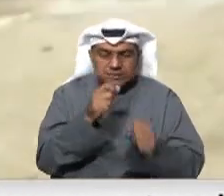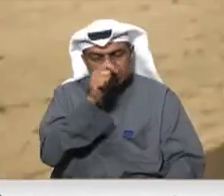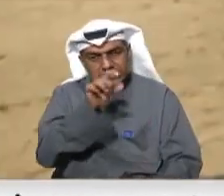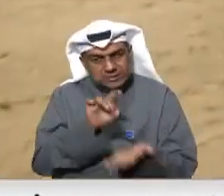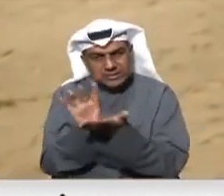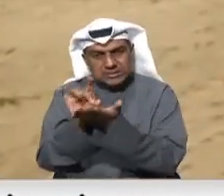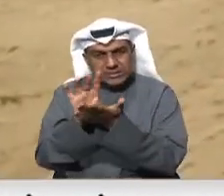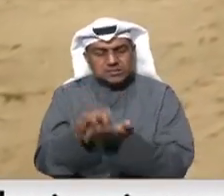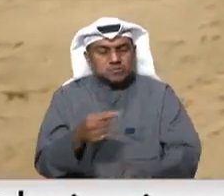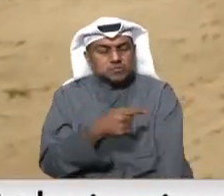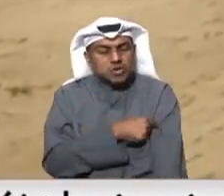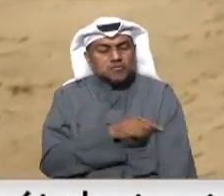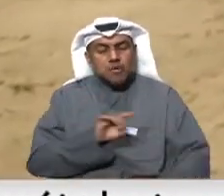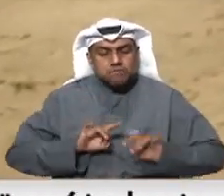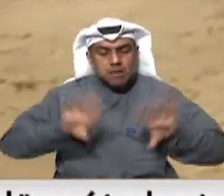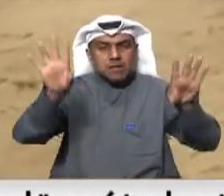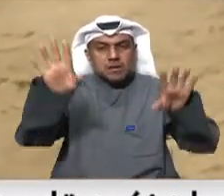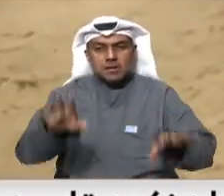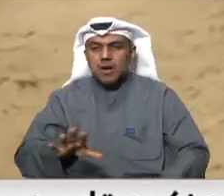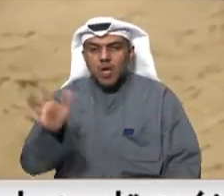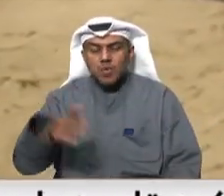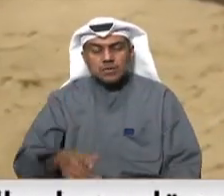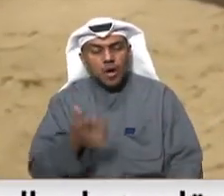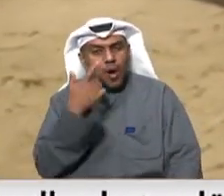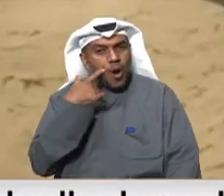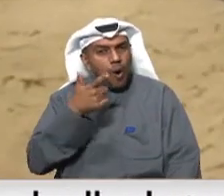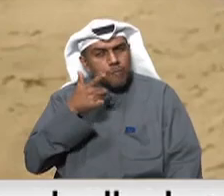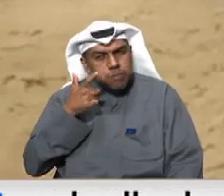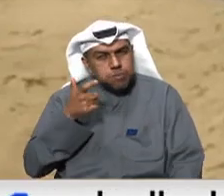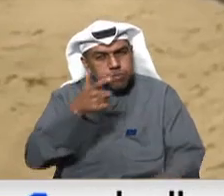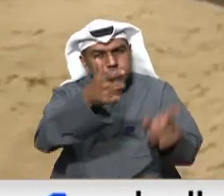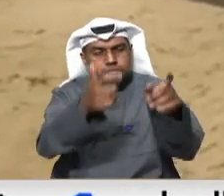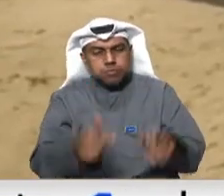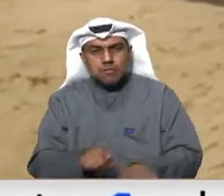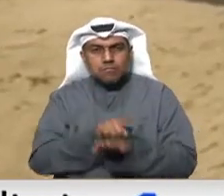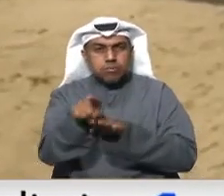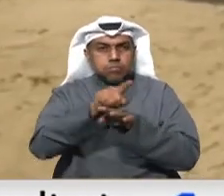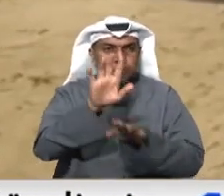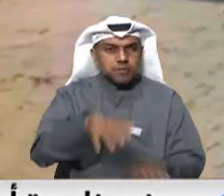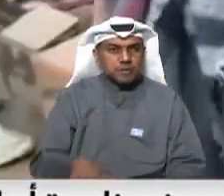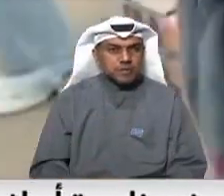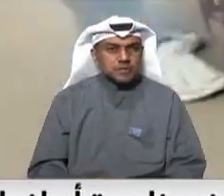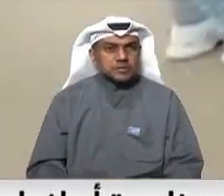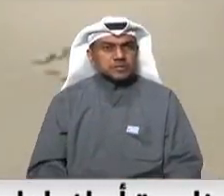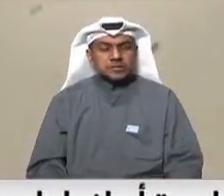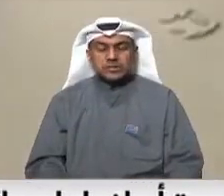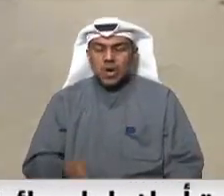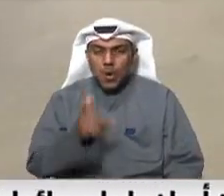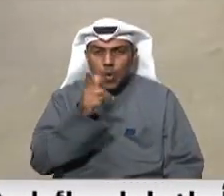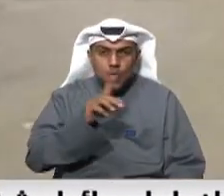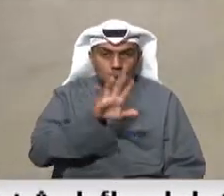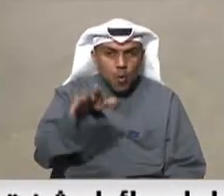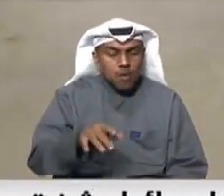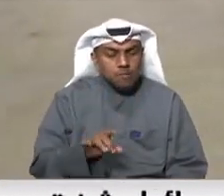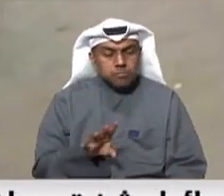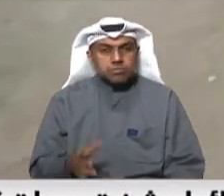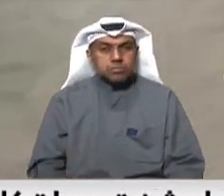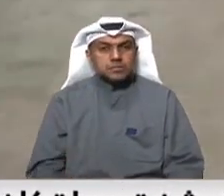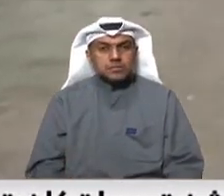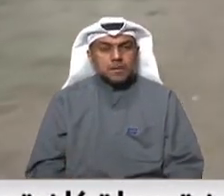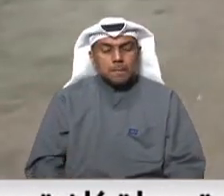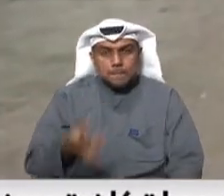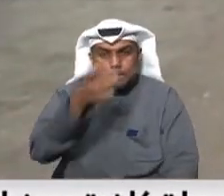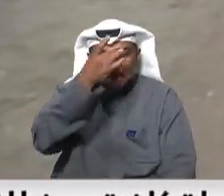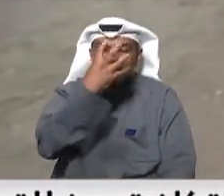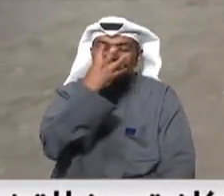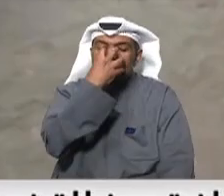من المستشفى تحت القصف والتهديد، كما أجبرت قوات الاحتلال إدارة المجمع على إبقاء مرضى العناية